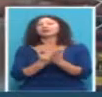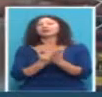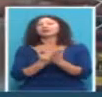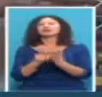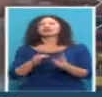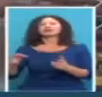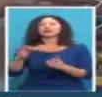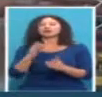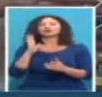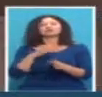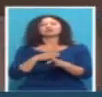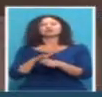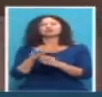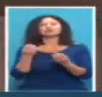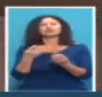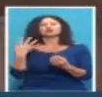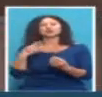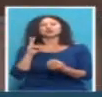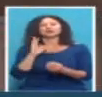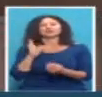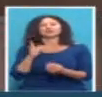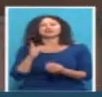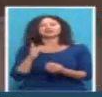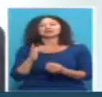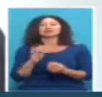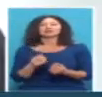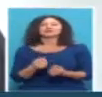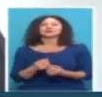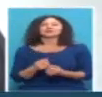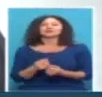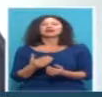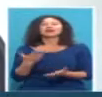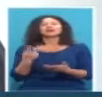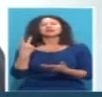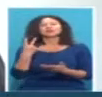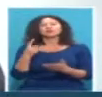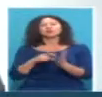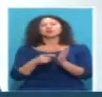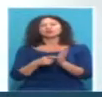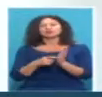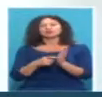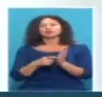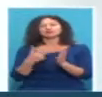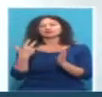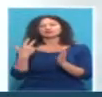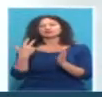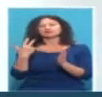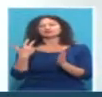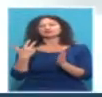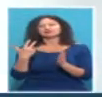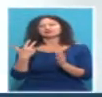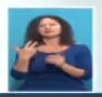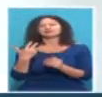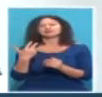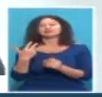«Юбилейный» будет реализовано еще 40 квартир в кирпичном доме. 10 двухкомнатных, получается 30 однокомнатных квартир. То есть